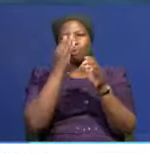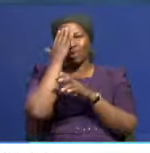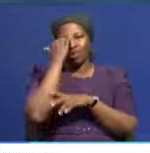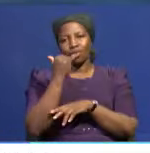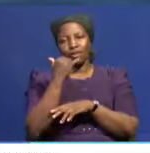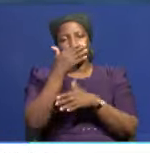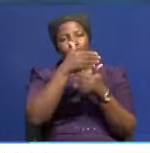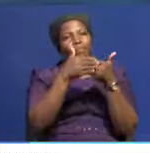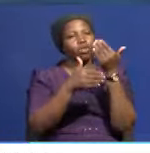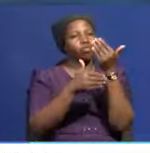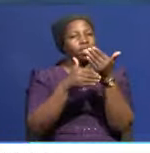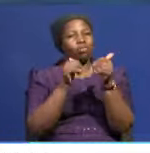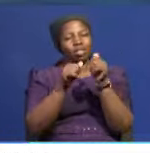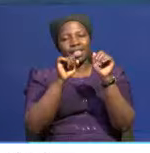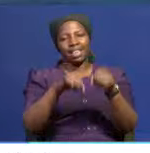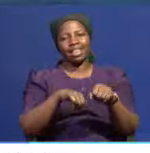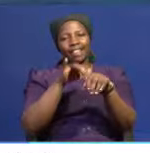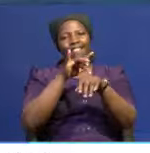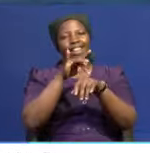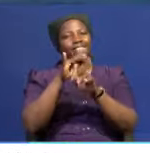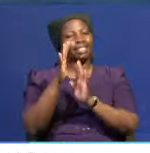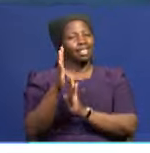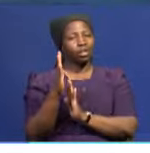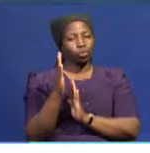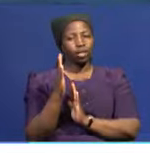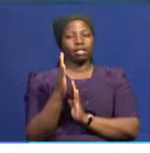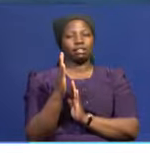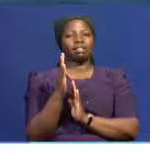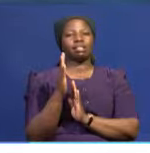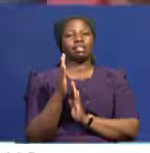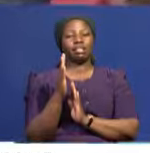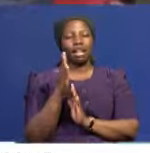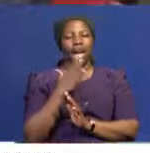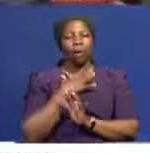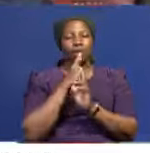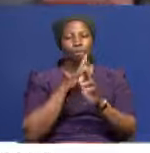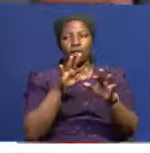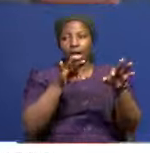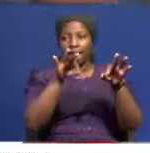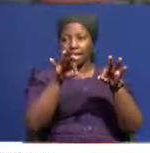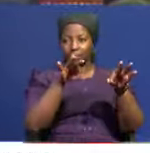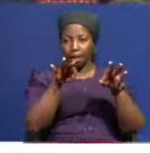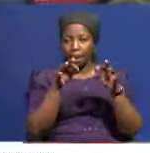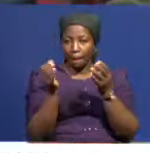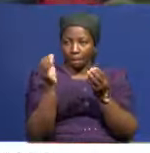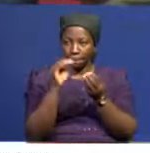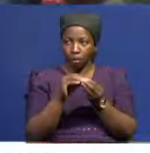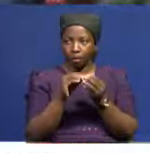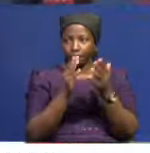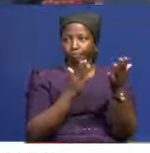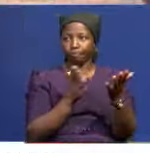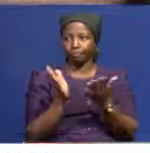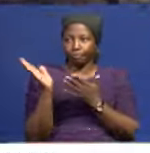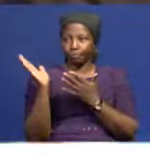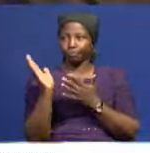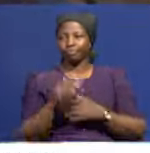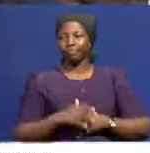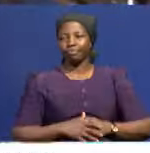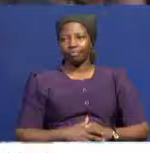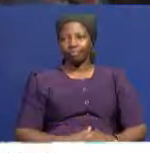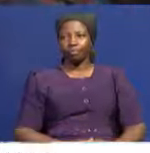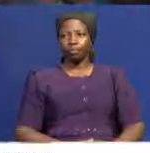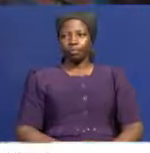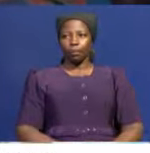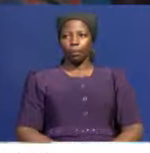wetu Timothy Kipnusu anatuarifu zaidi. Hey, happy birthday Kenya Air Force